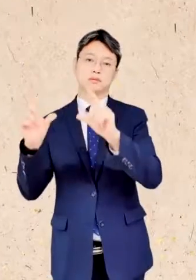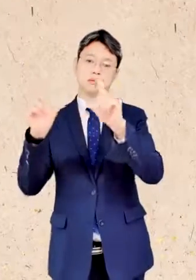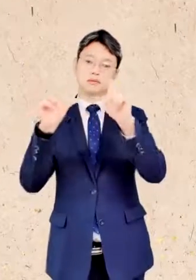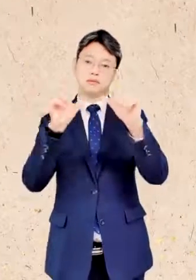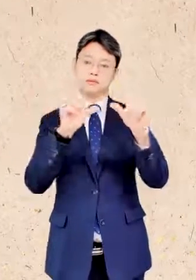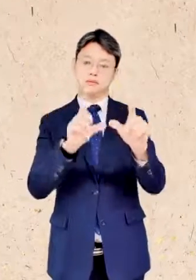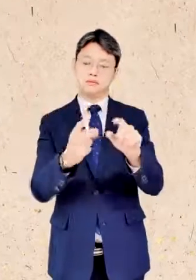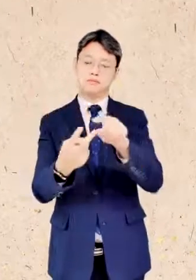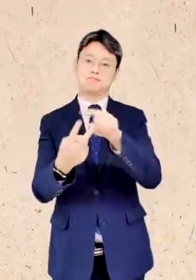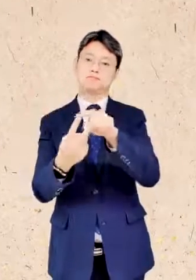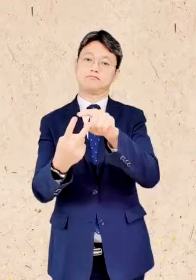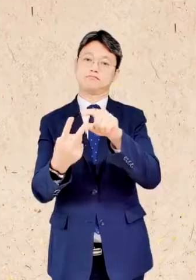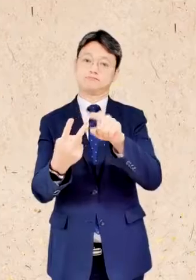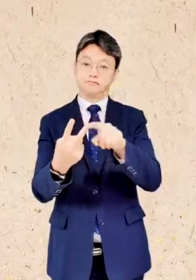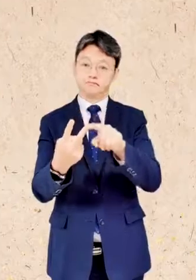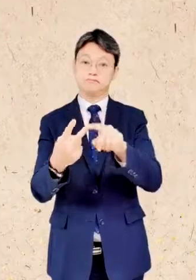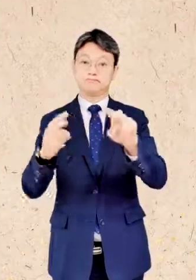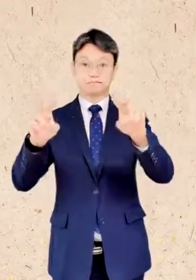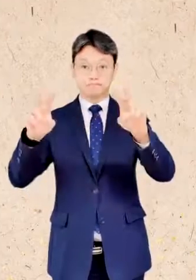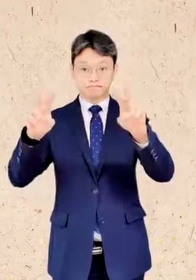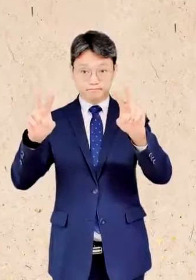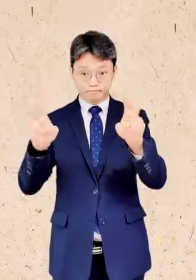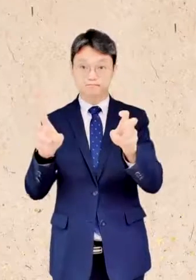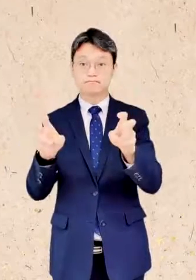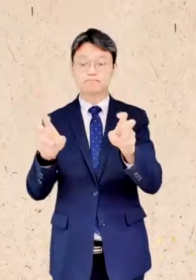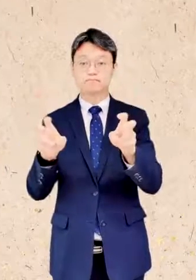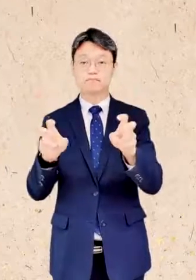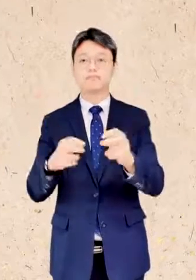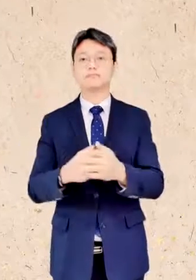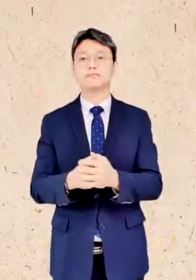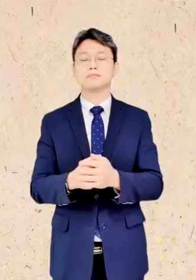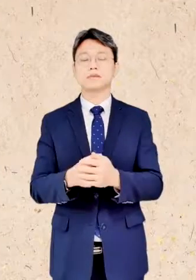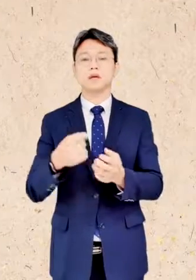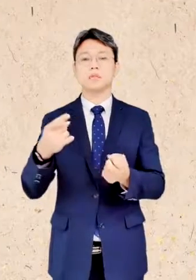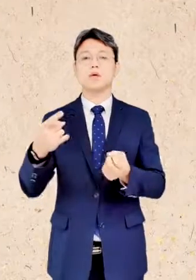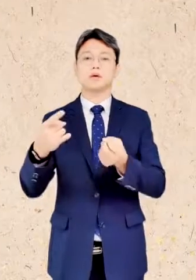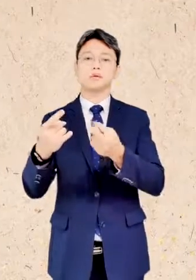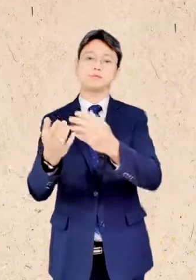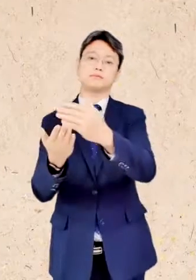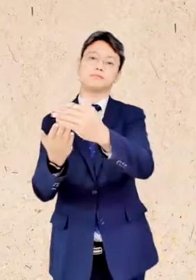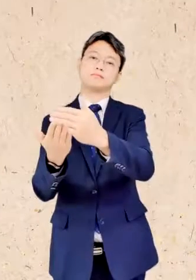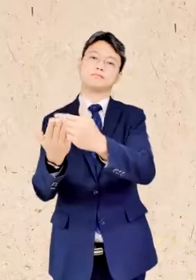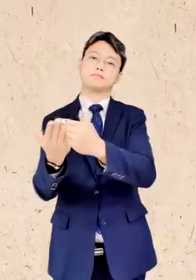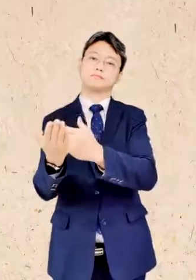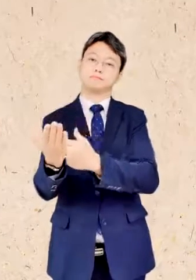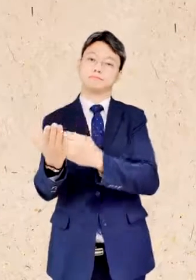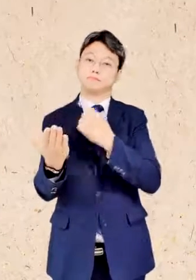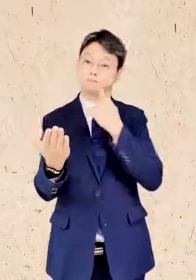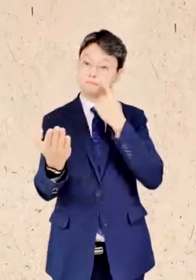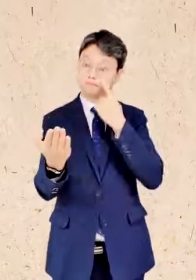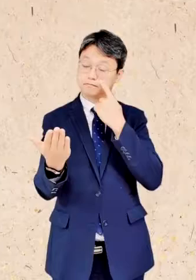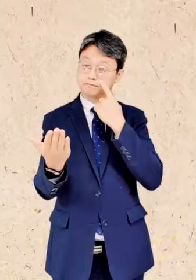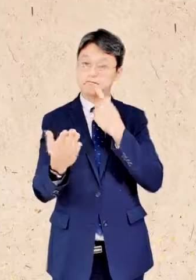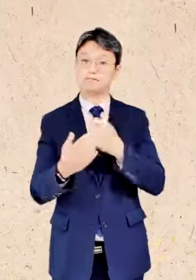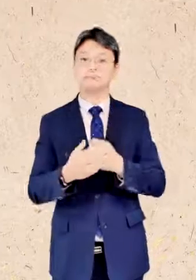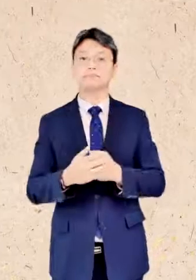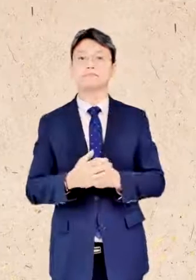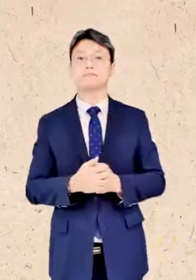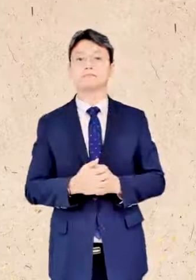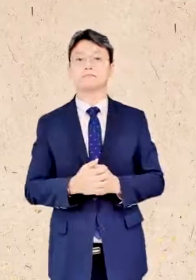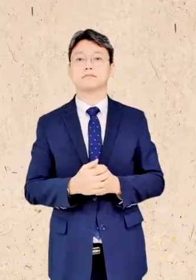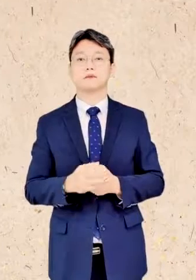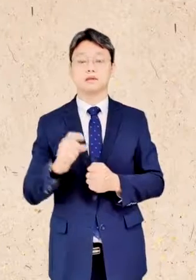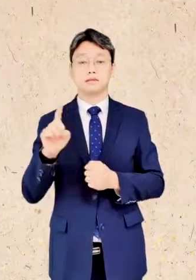하나는 새 생활로 표현할 수 있습니다. 이 주제에 맞춰서 에베소서의 전체의 구성을 간략하게